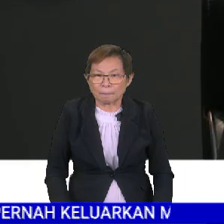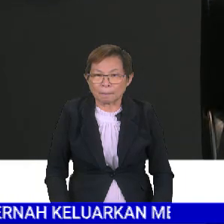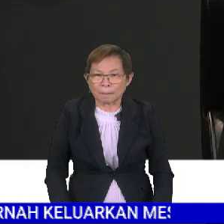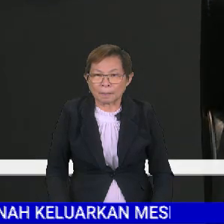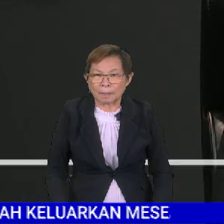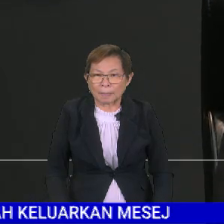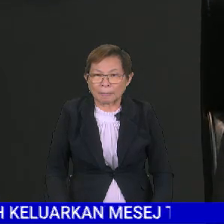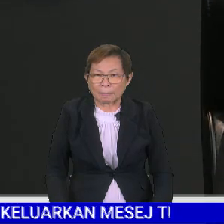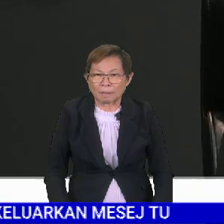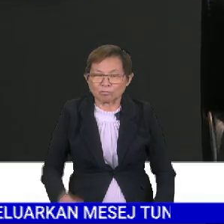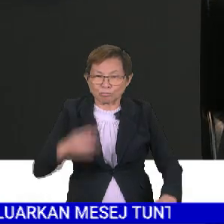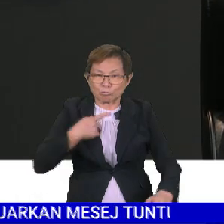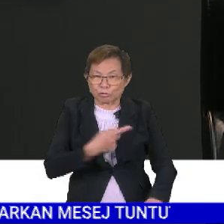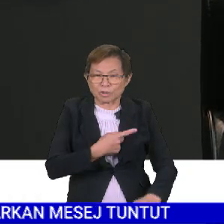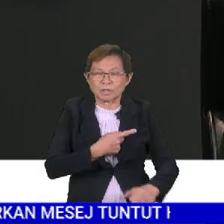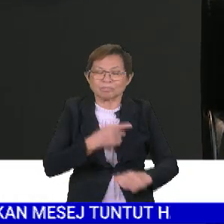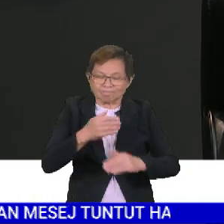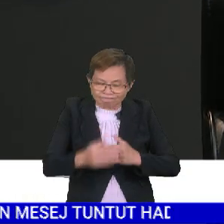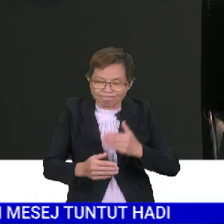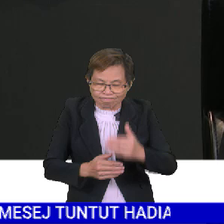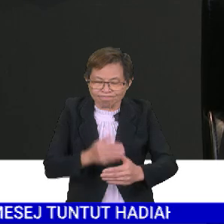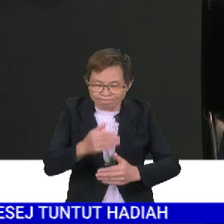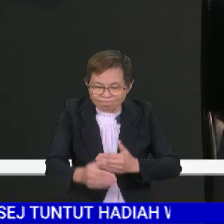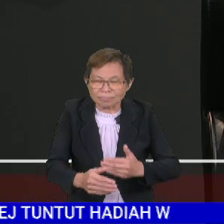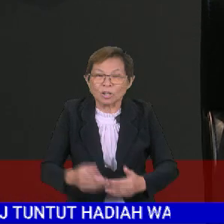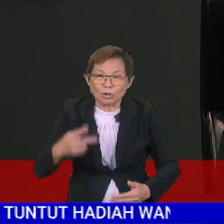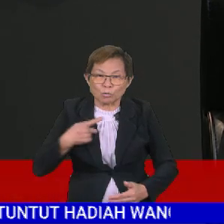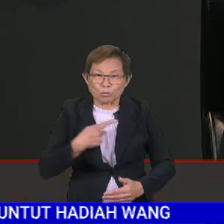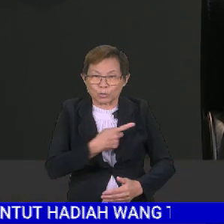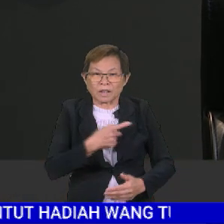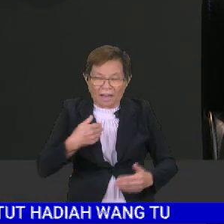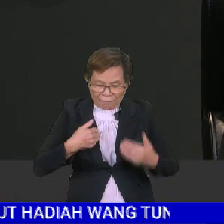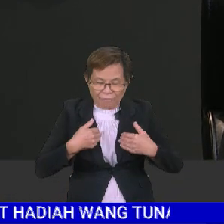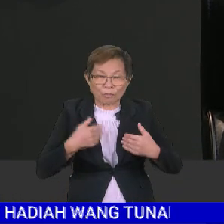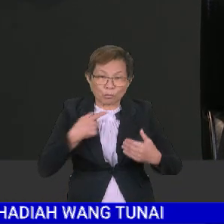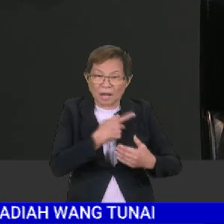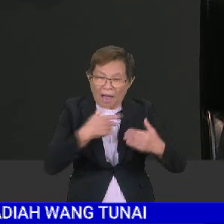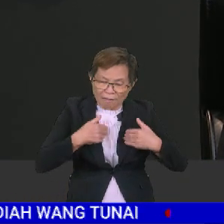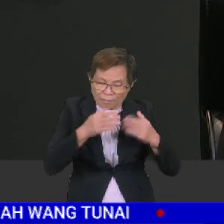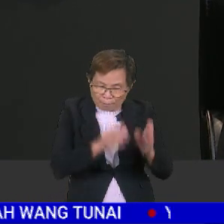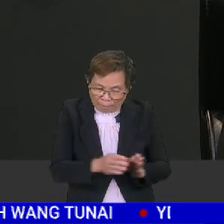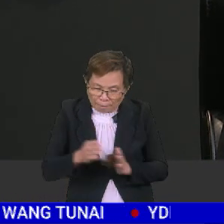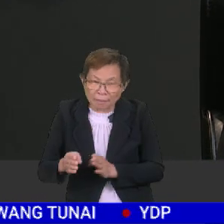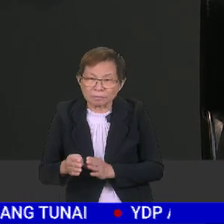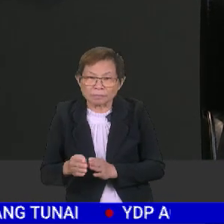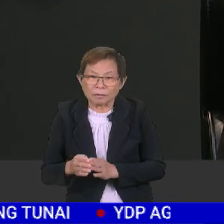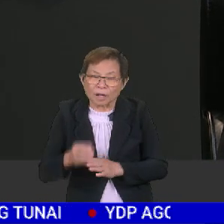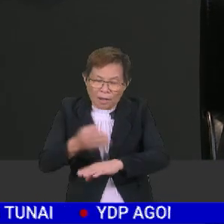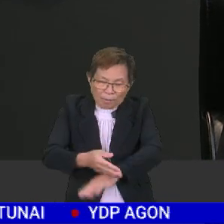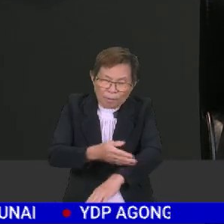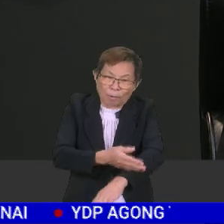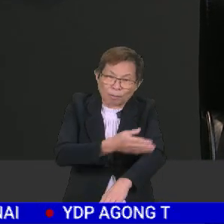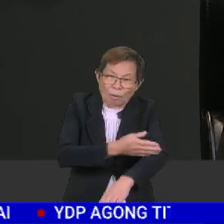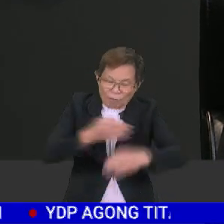We focus day by day. We go step by step. Of course, we have a plan. We have a plan to improve